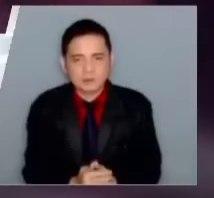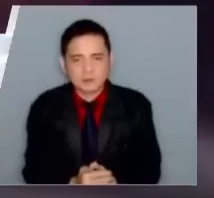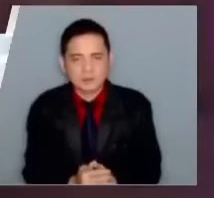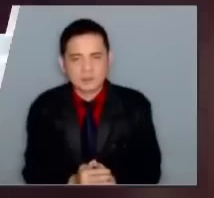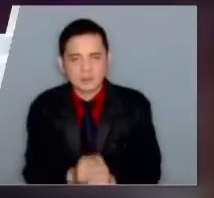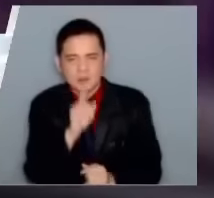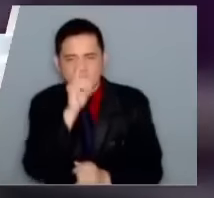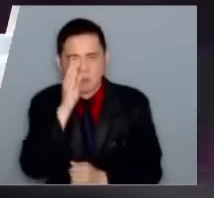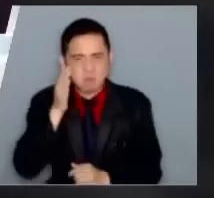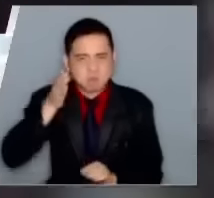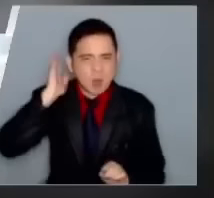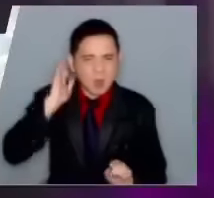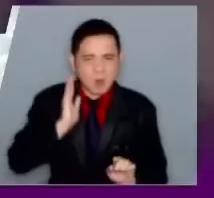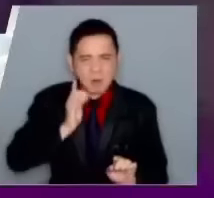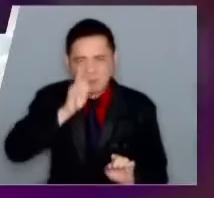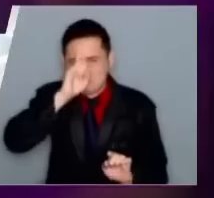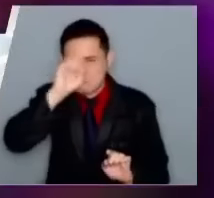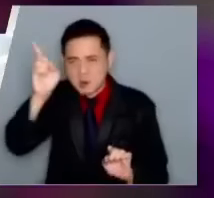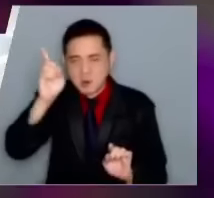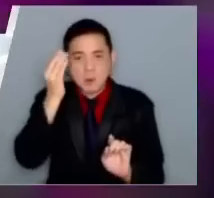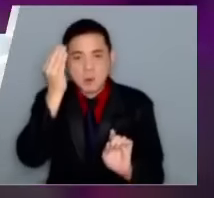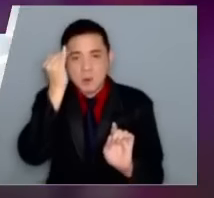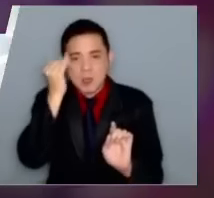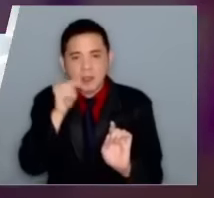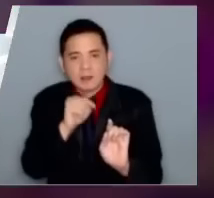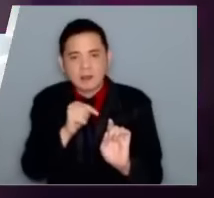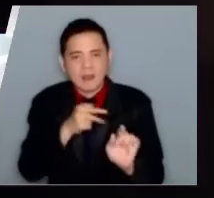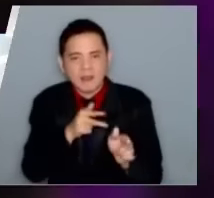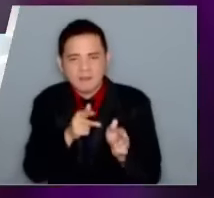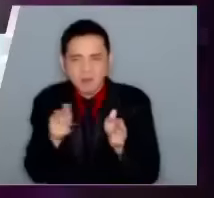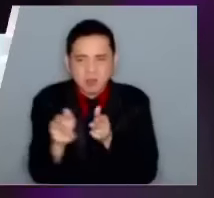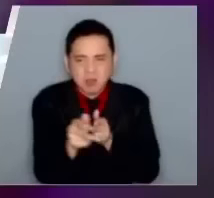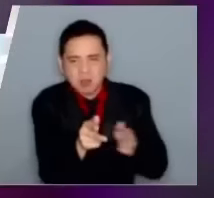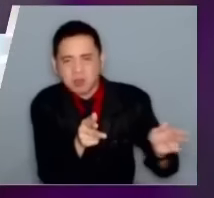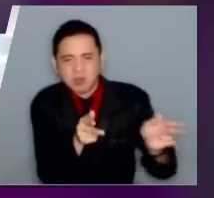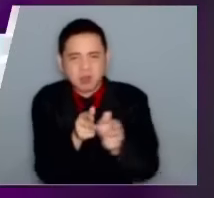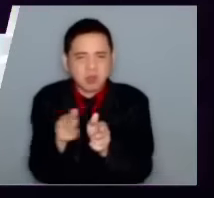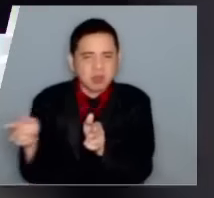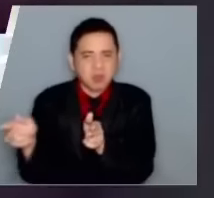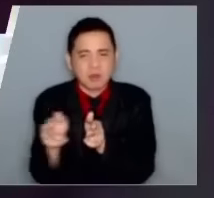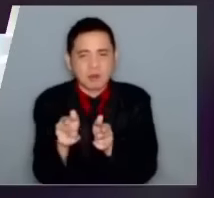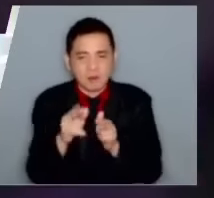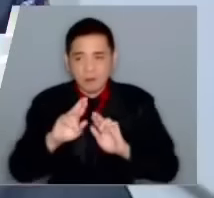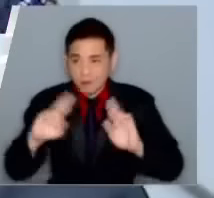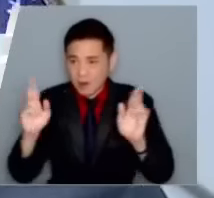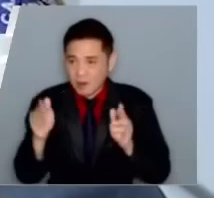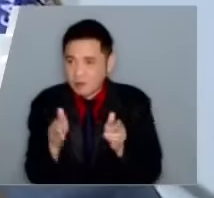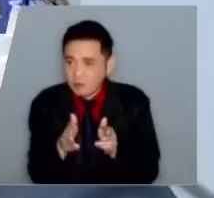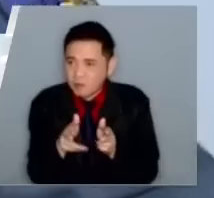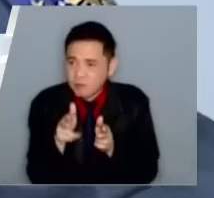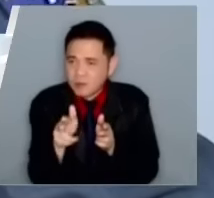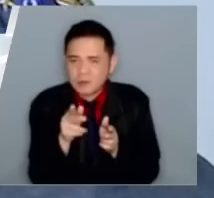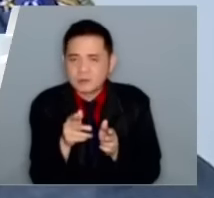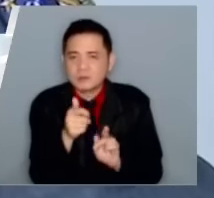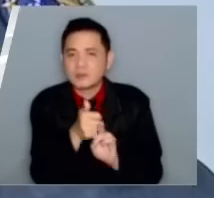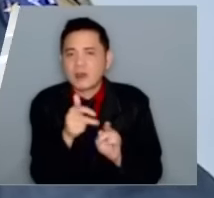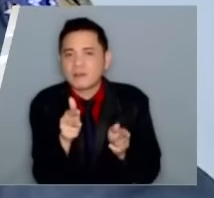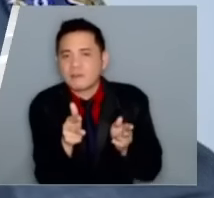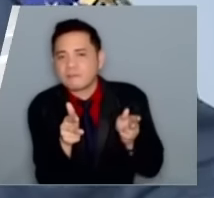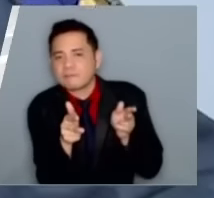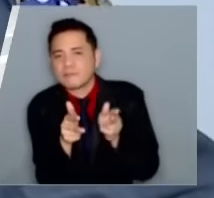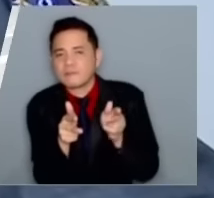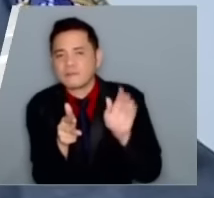ng Borugo Street dahil may truck sa gilid ito. Nang pwede nang umabante, pinipilit na unahan ito, mag-overtake itong si